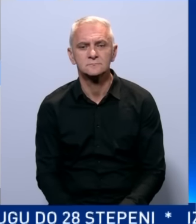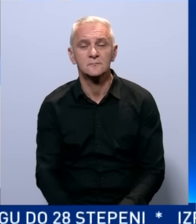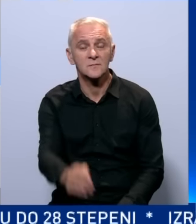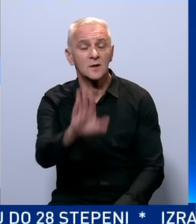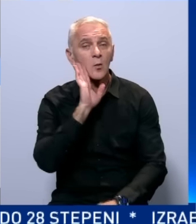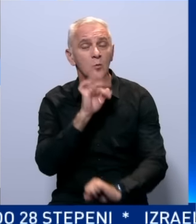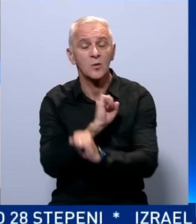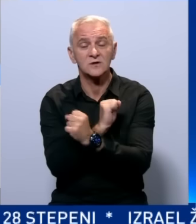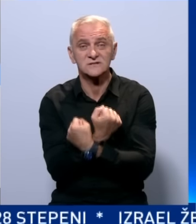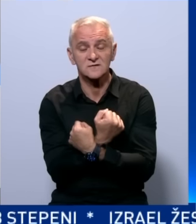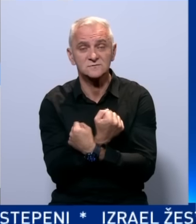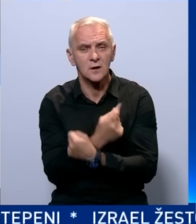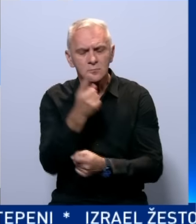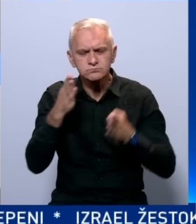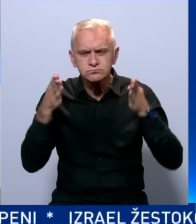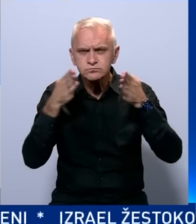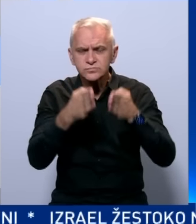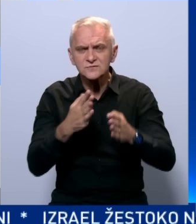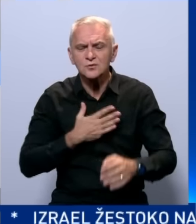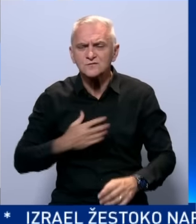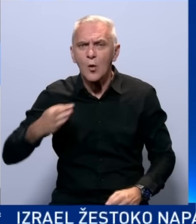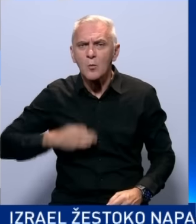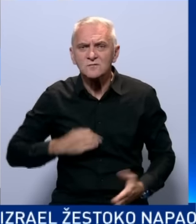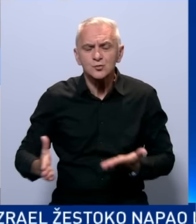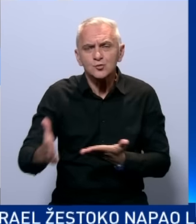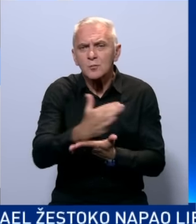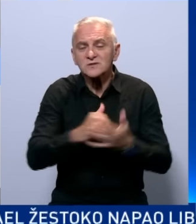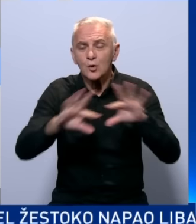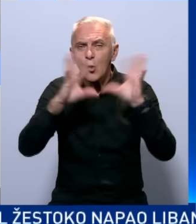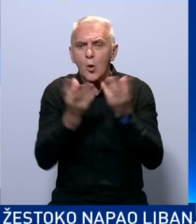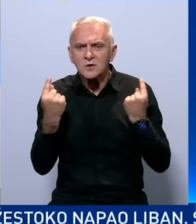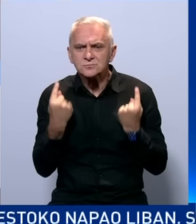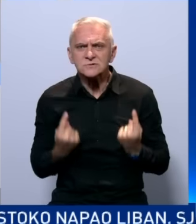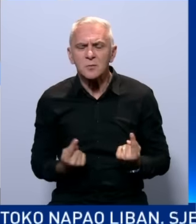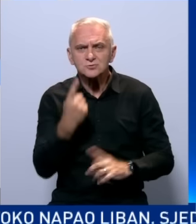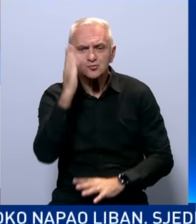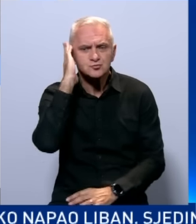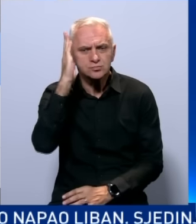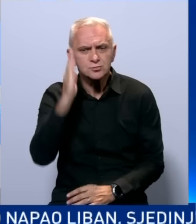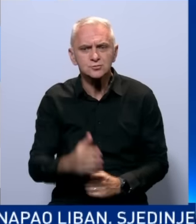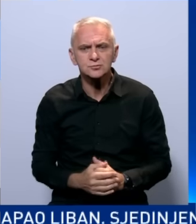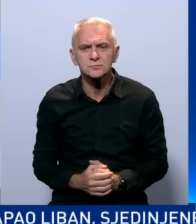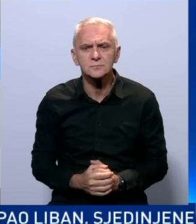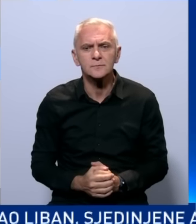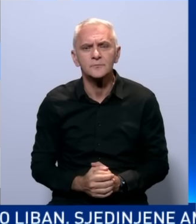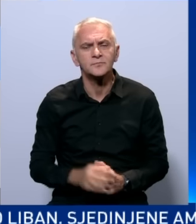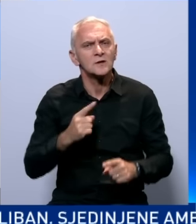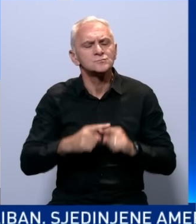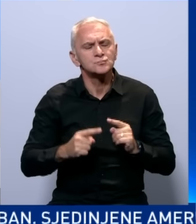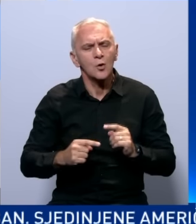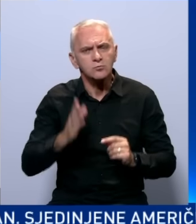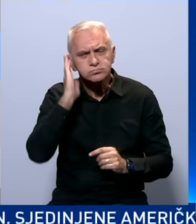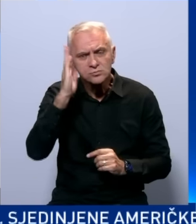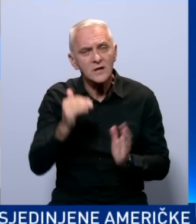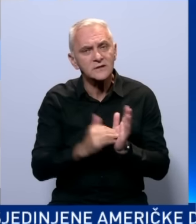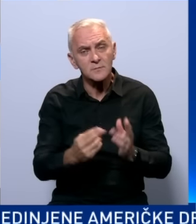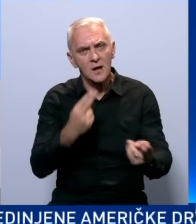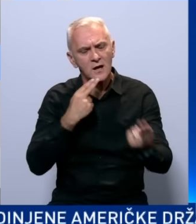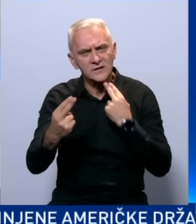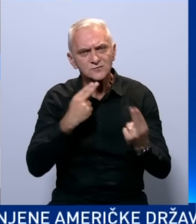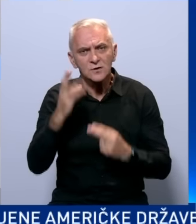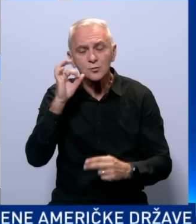Bosna i Hercegovina je posvećena njenoj misiji da doprinese globalnoj stabilnosti i prosperitetu. Što se tiče budućnosti, bitno je razgovarati o